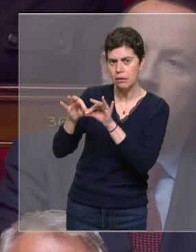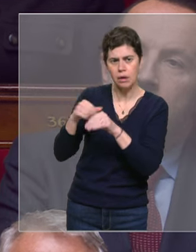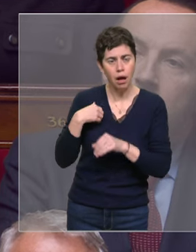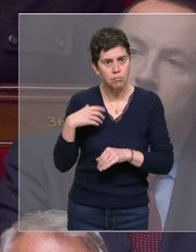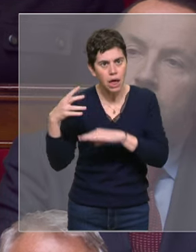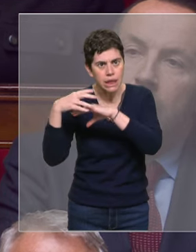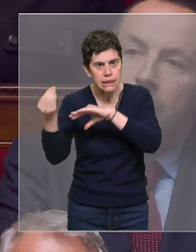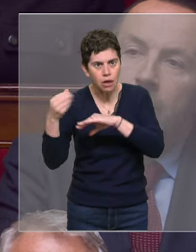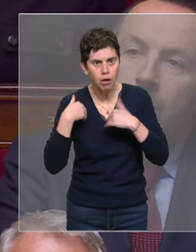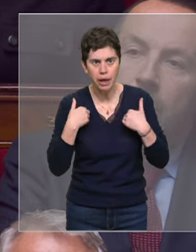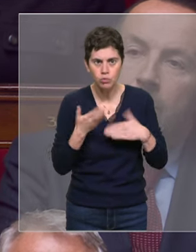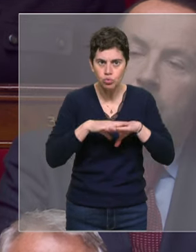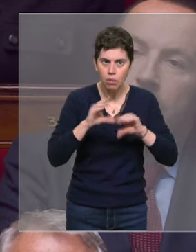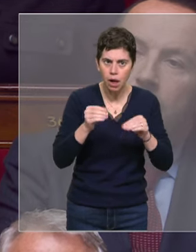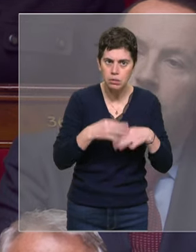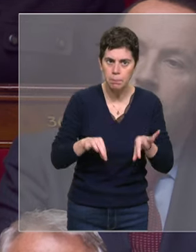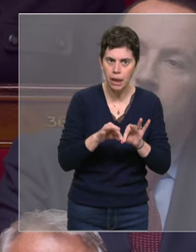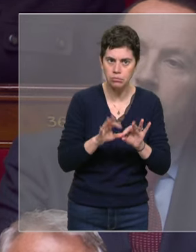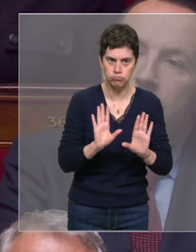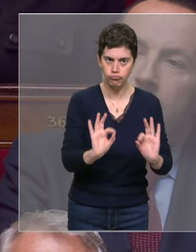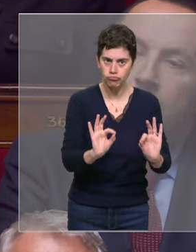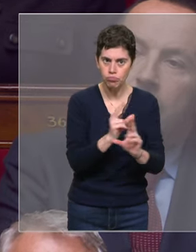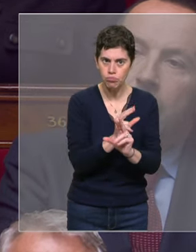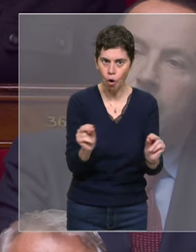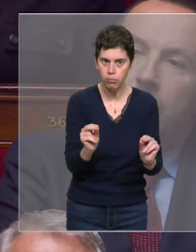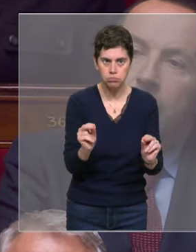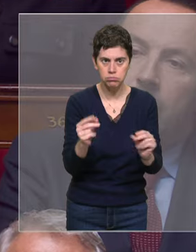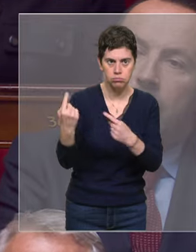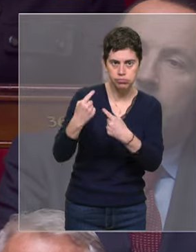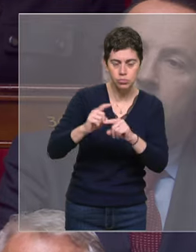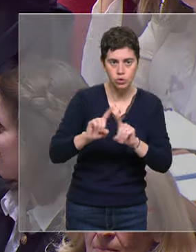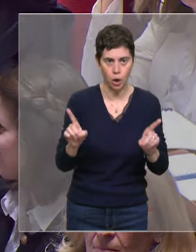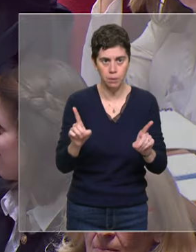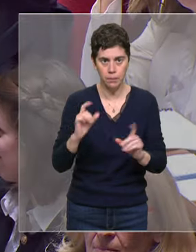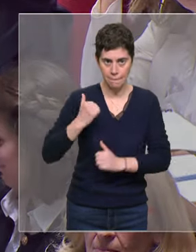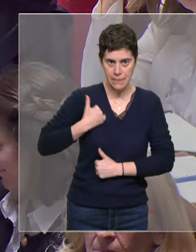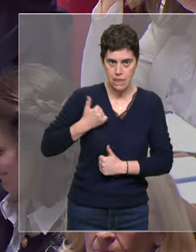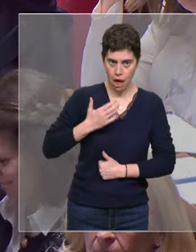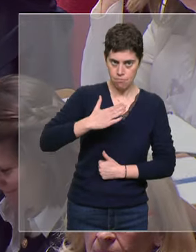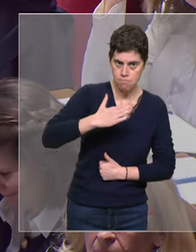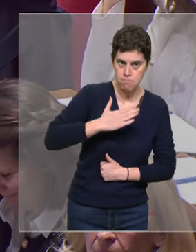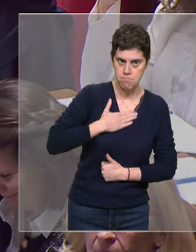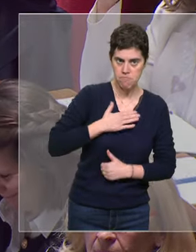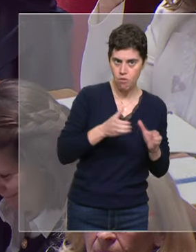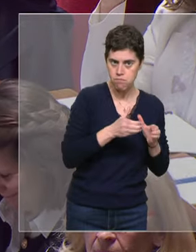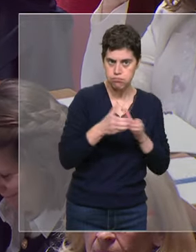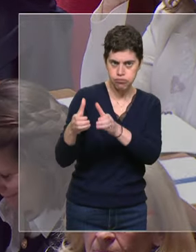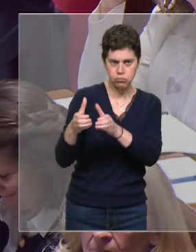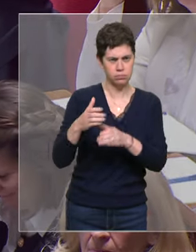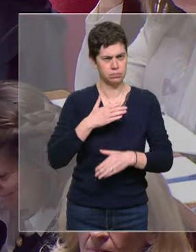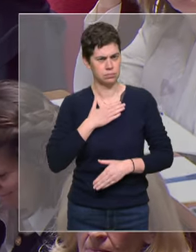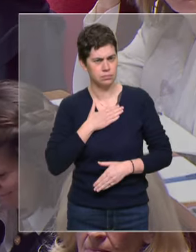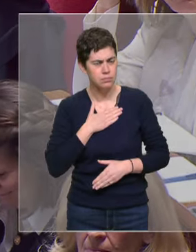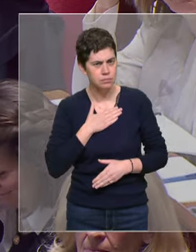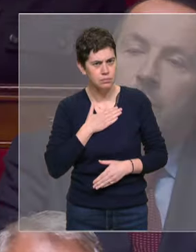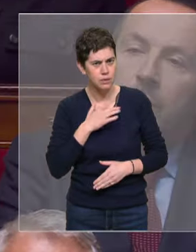alors que nos intérêts vitaux ne sont pas engagés. Il faudrait intervenir militairement avec nos soldats. Alors on me dit que c'est